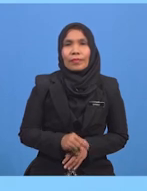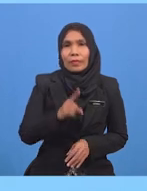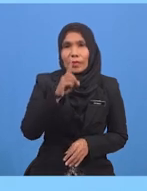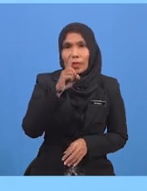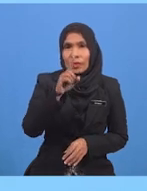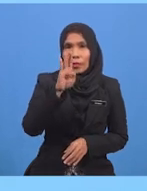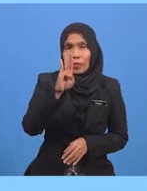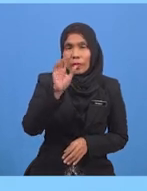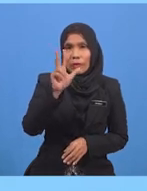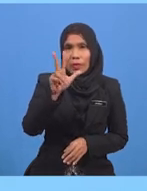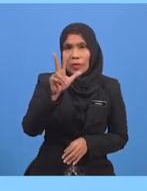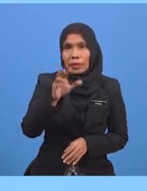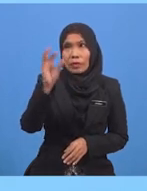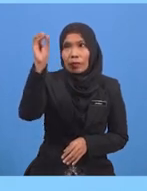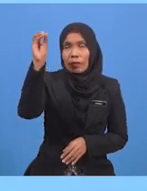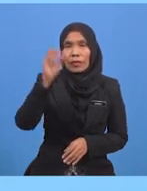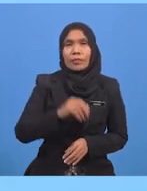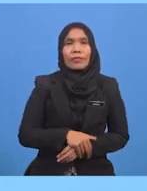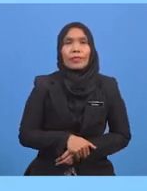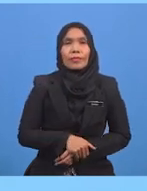143 darjah.